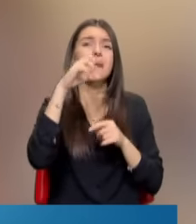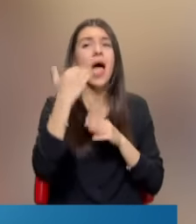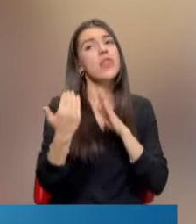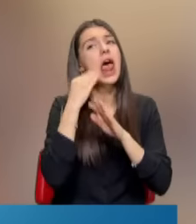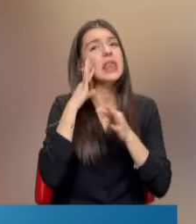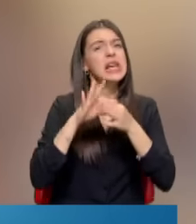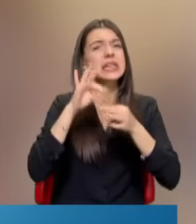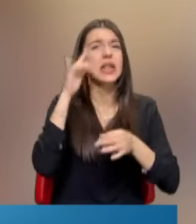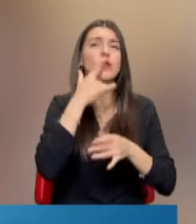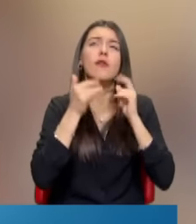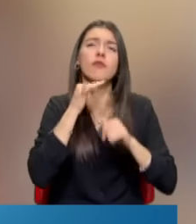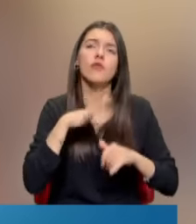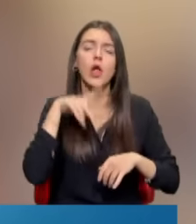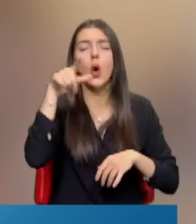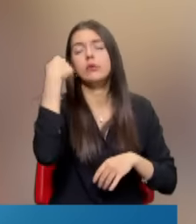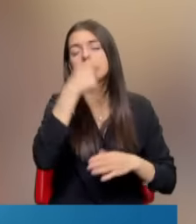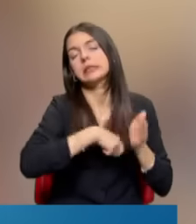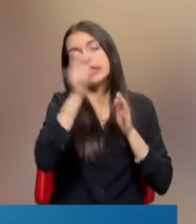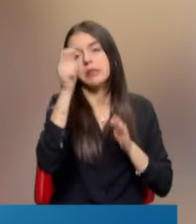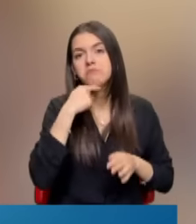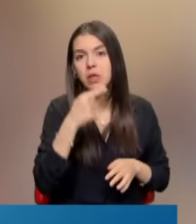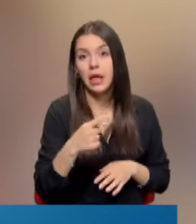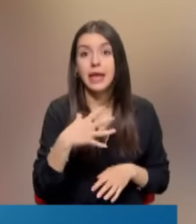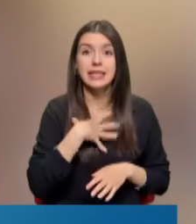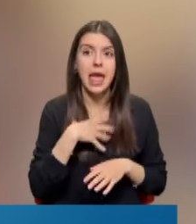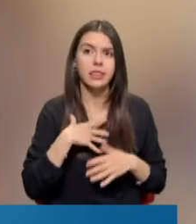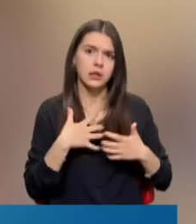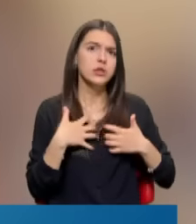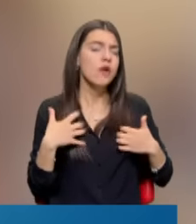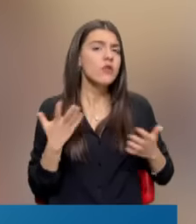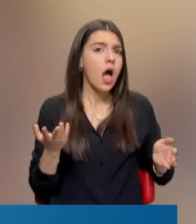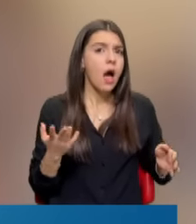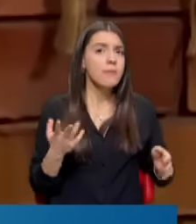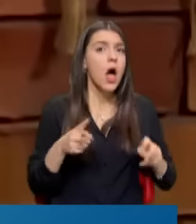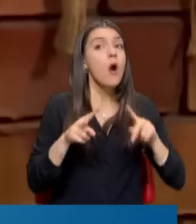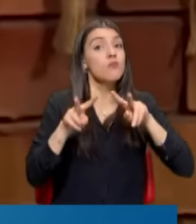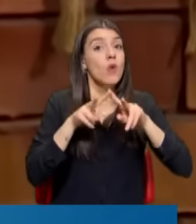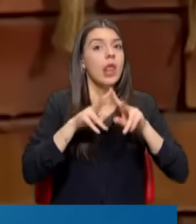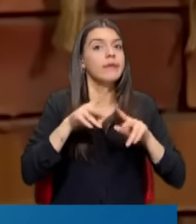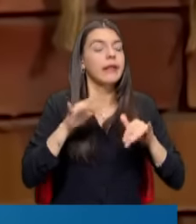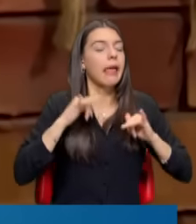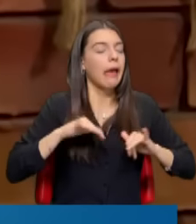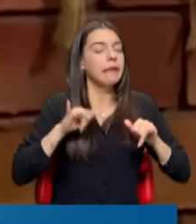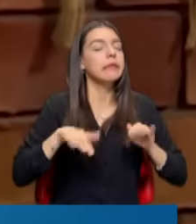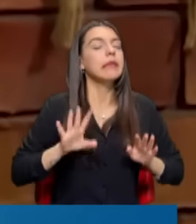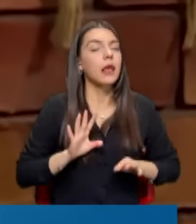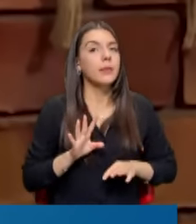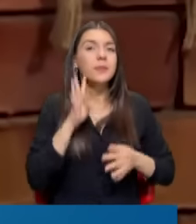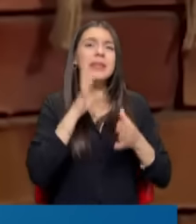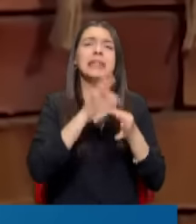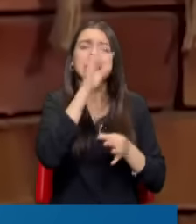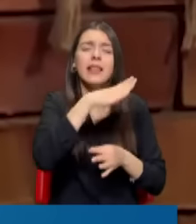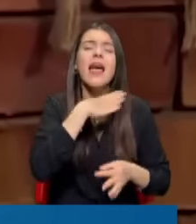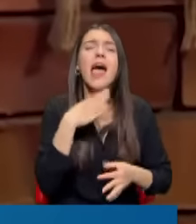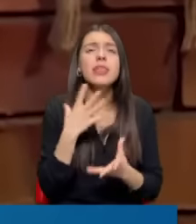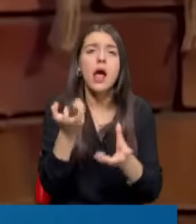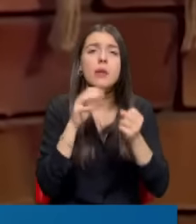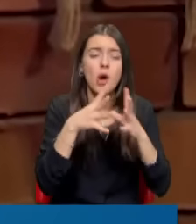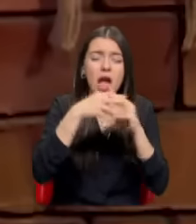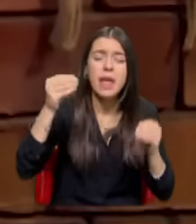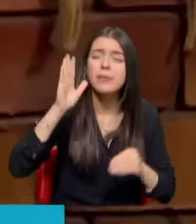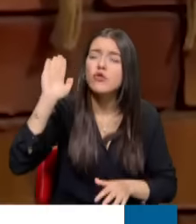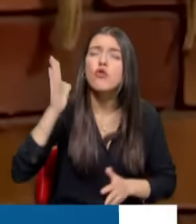hakaret vardı, o yüzden sildim dedi. Kendisini savundu ama muhalefeti ikna edemedi. Millet et alamıyor, evine ekmek